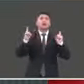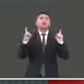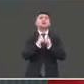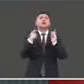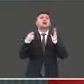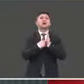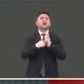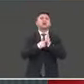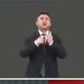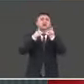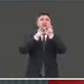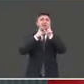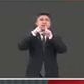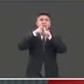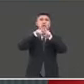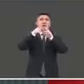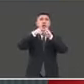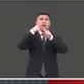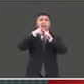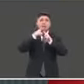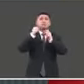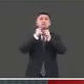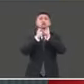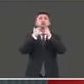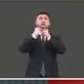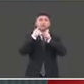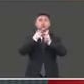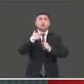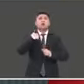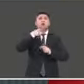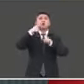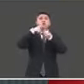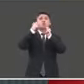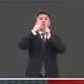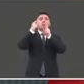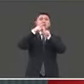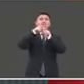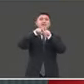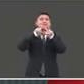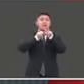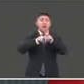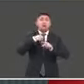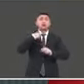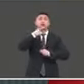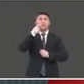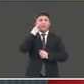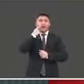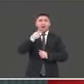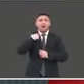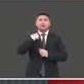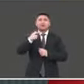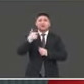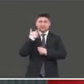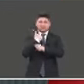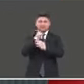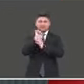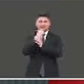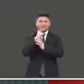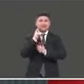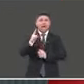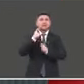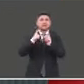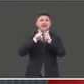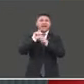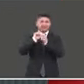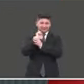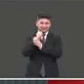Star Bursa olan TÜBİTAK stajyer araştırmacı programını başlattı Bu